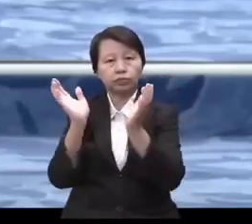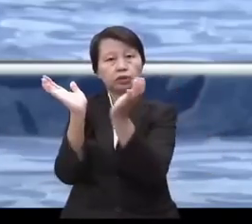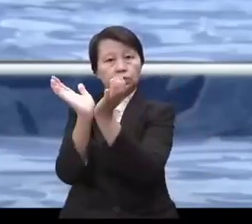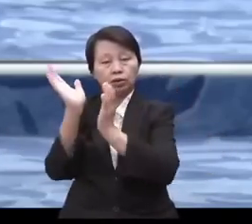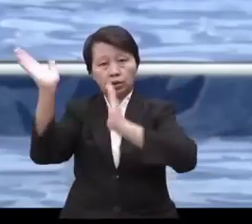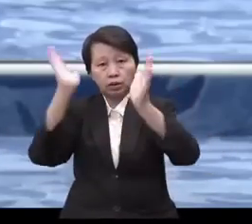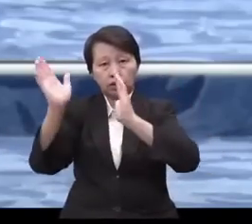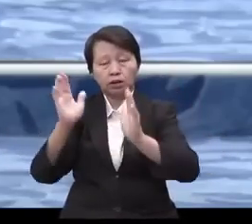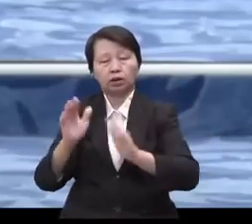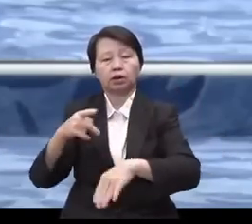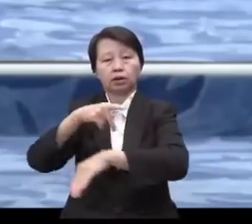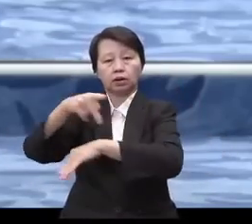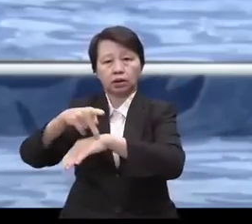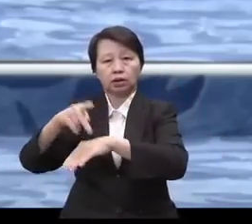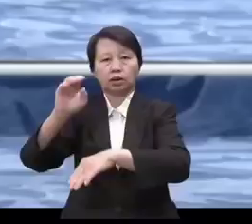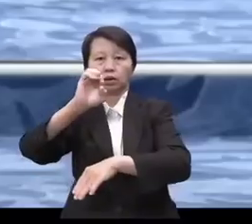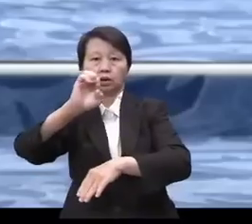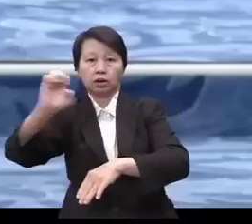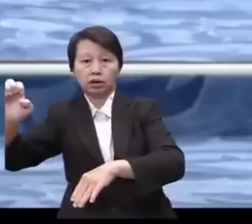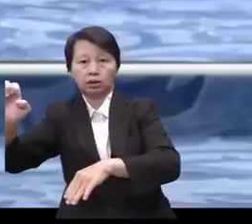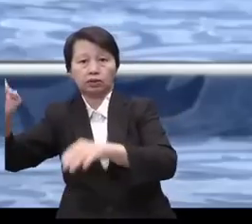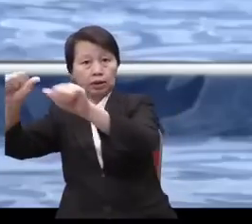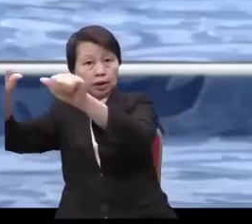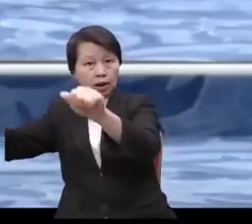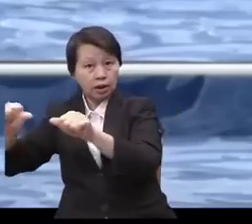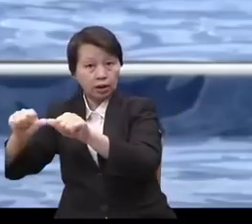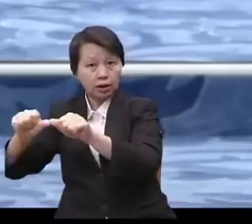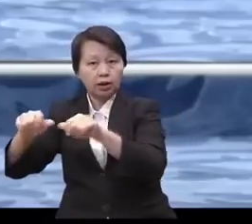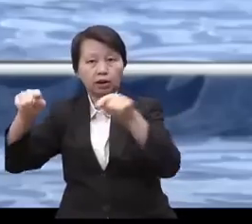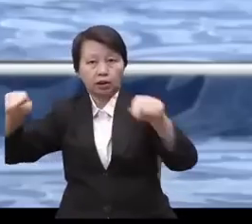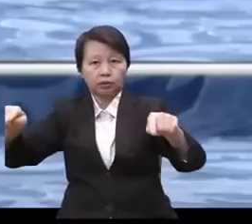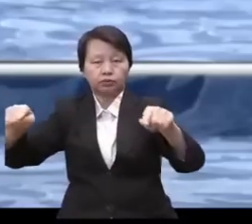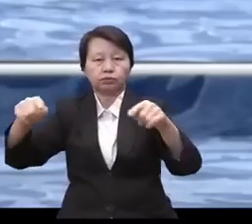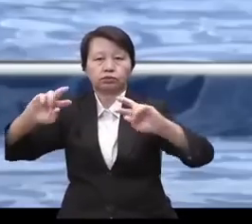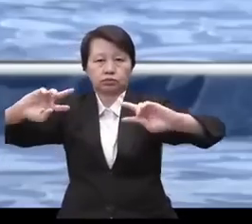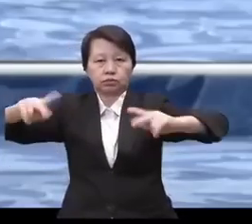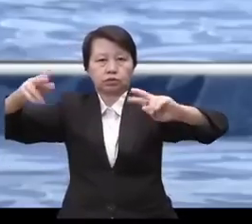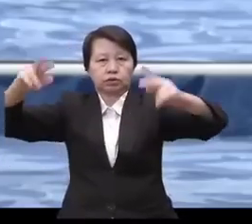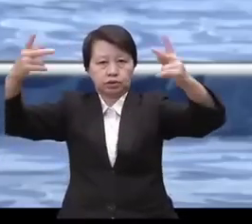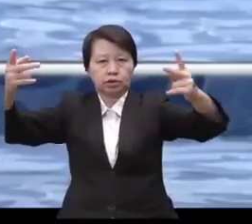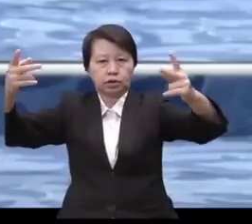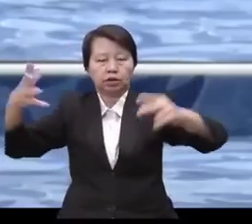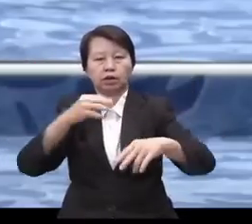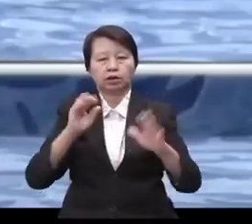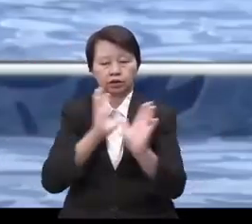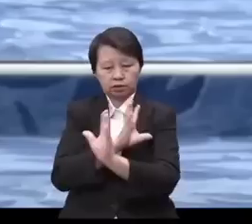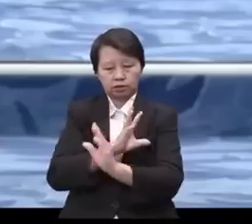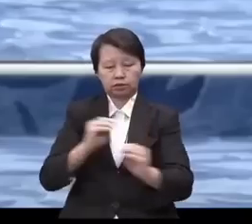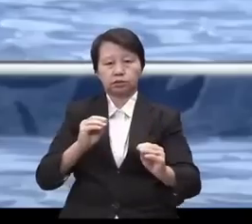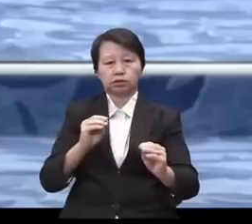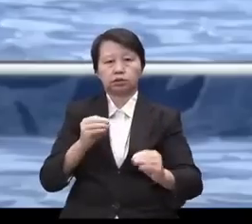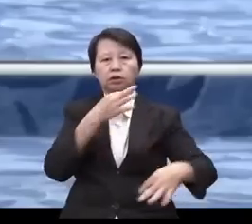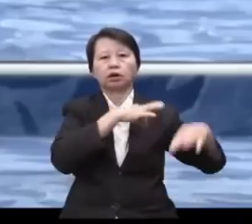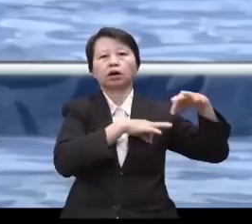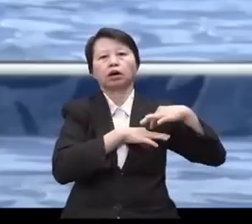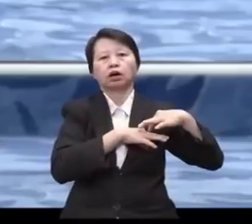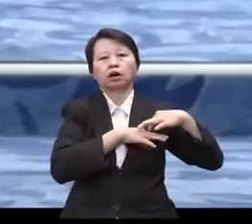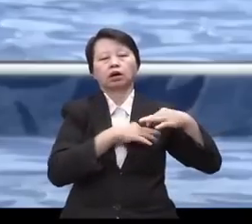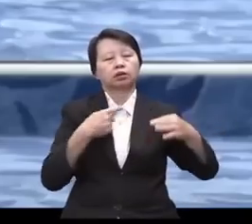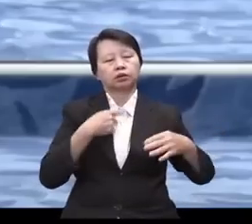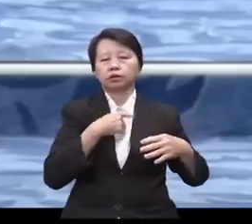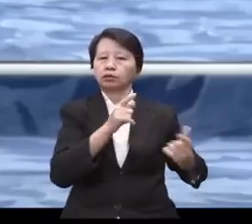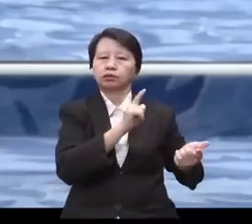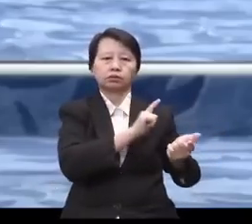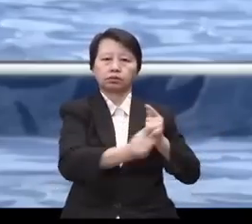Brunei Indonesia Malaysia Philippines East ASEAN Growth Area itu ditingkatkan. Dan Sarawak umpamanya telah memanfaatkan dan kita